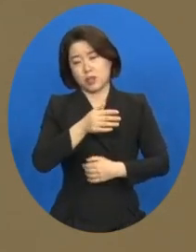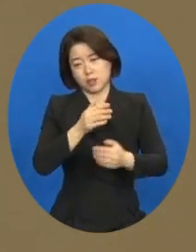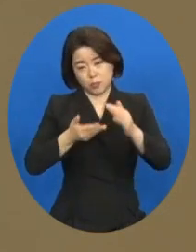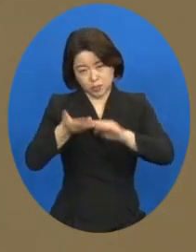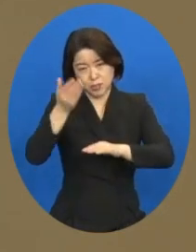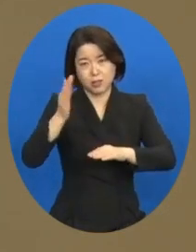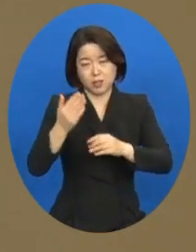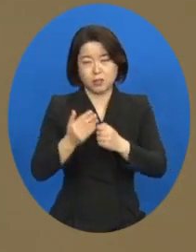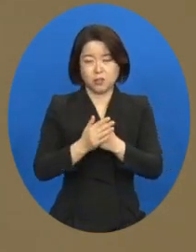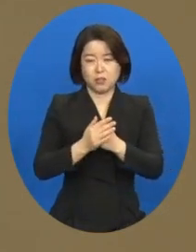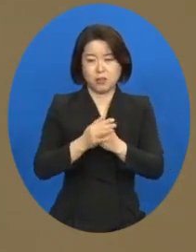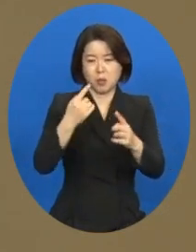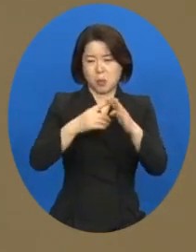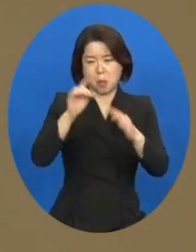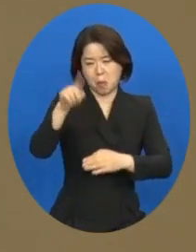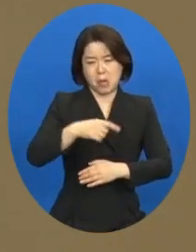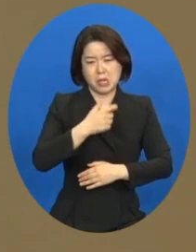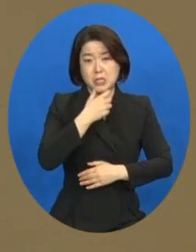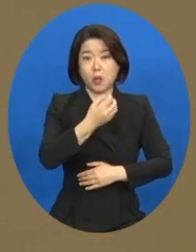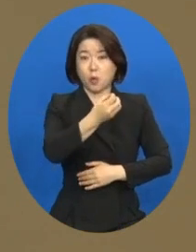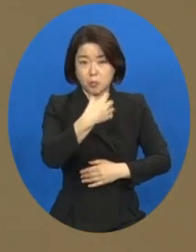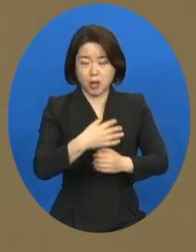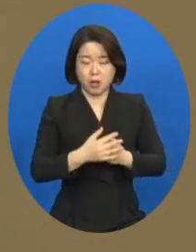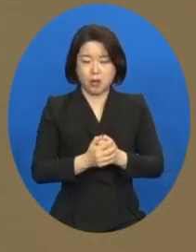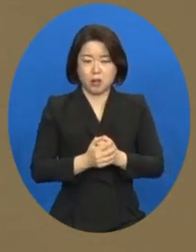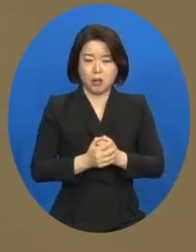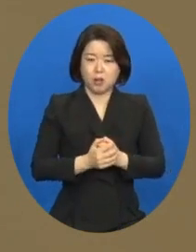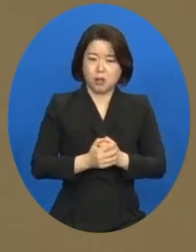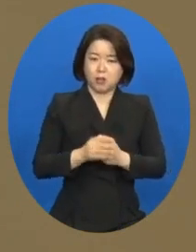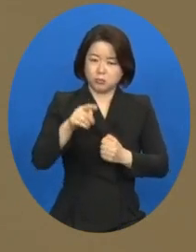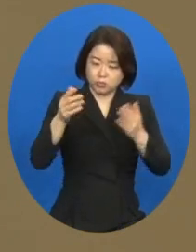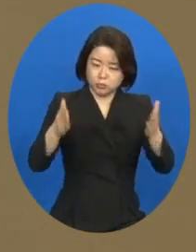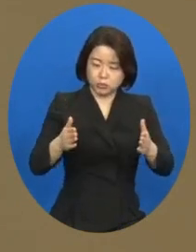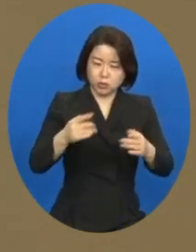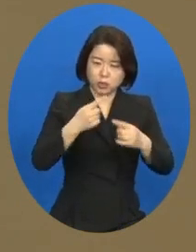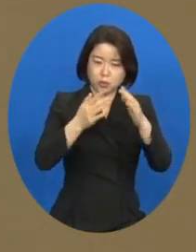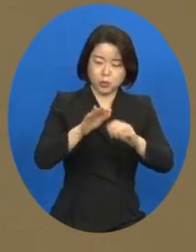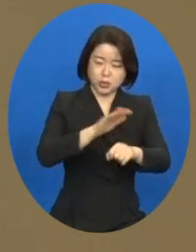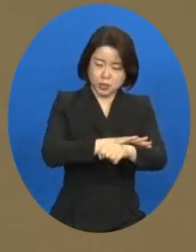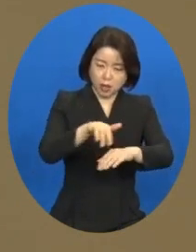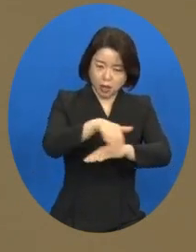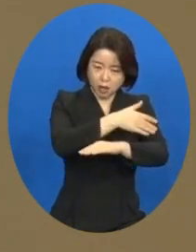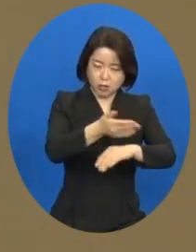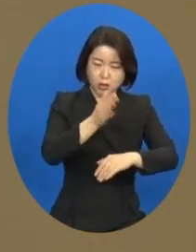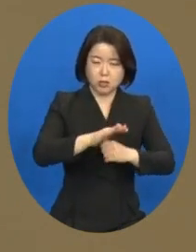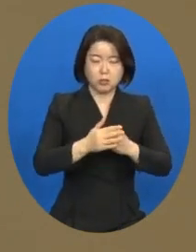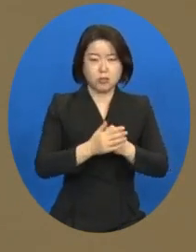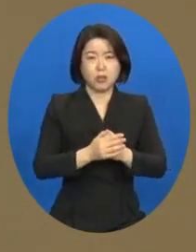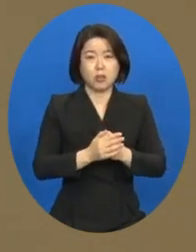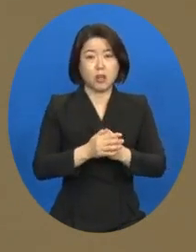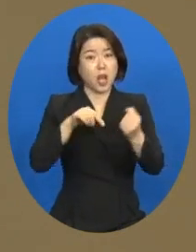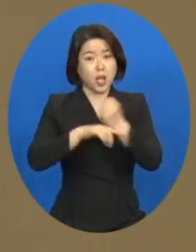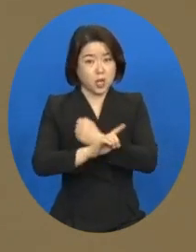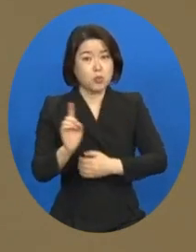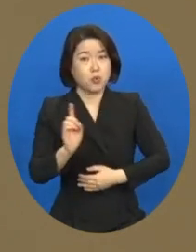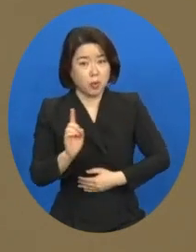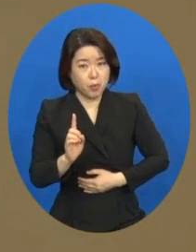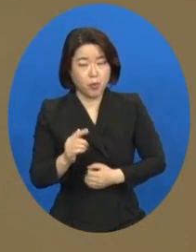교회를 안 나오겠답니다. 그동안 교회를 잘 다니다가 이유가 뭐냐면